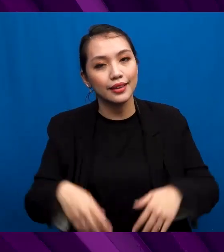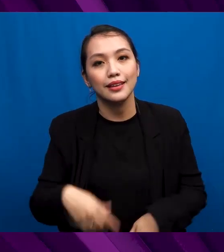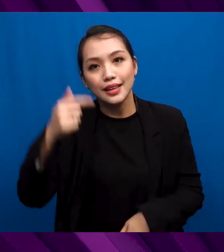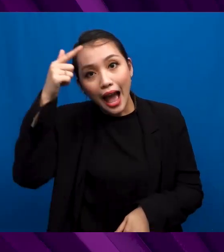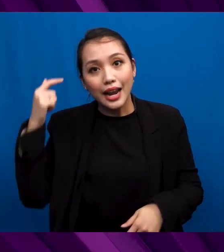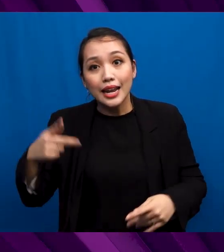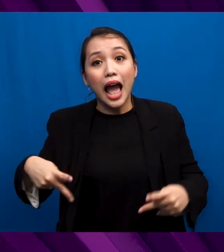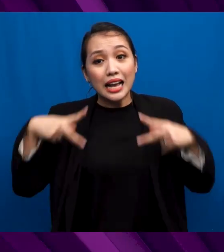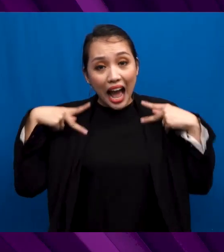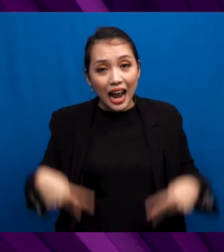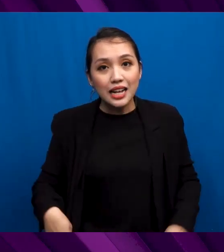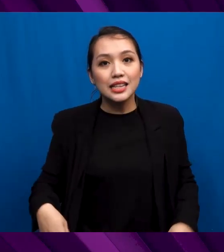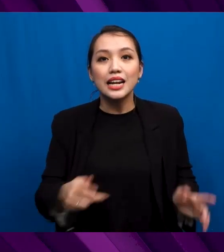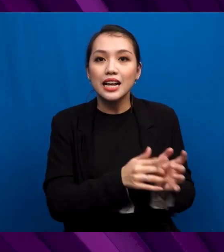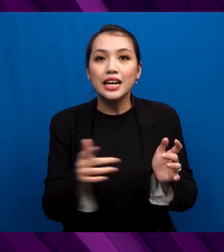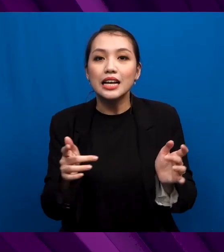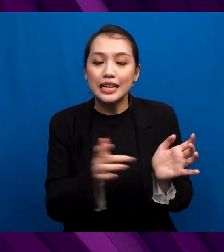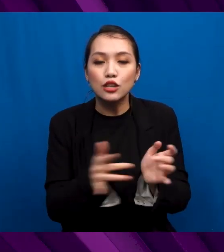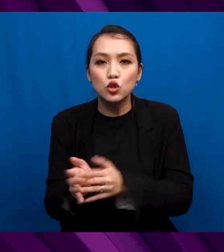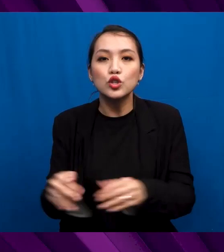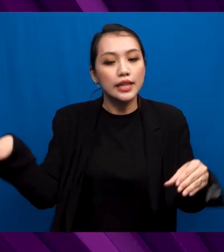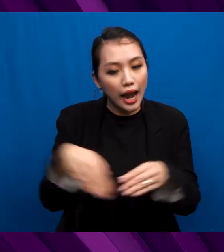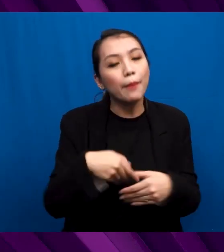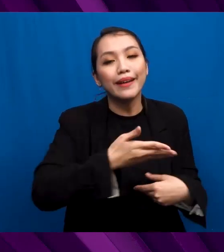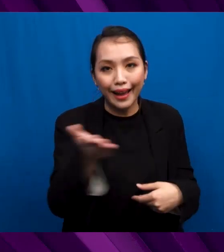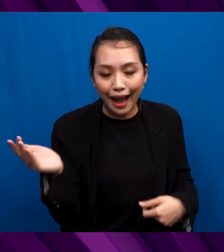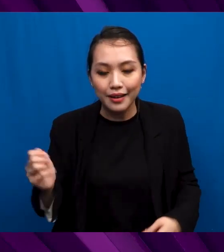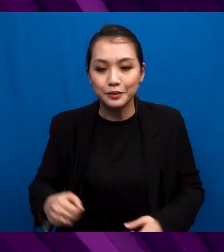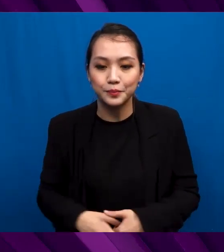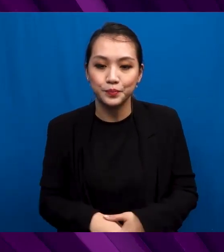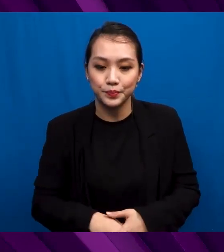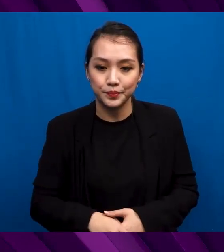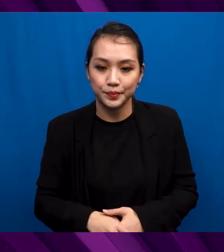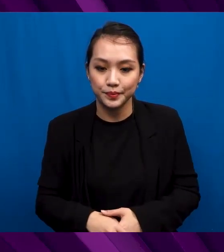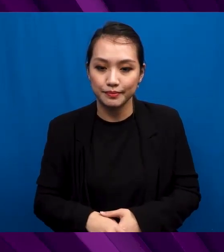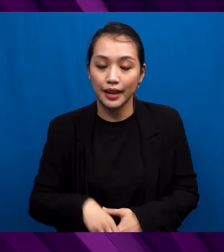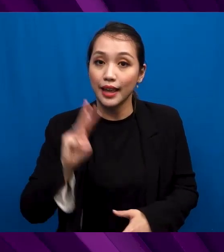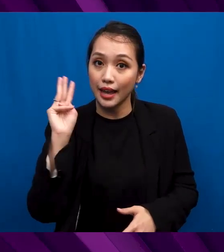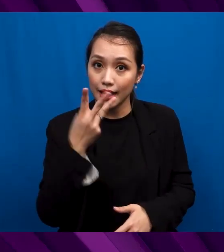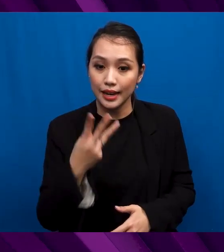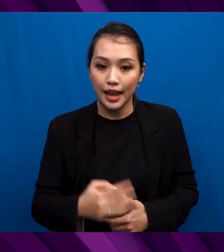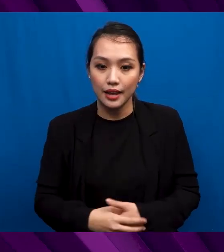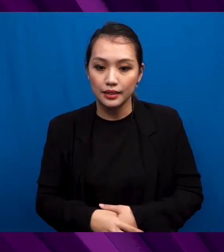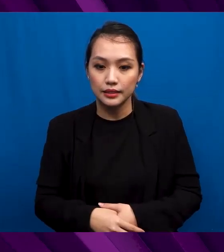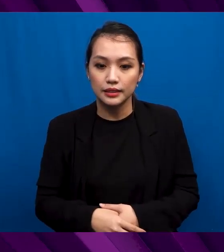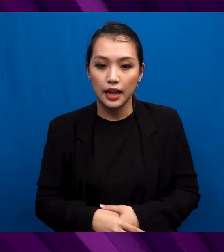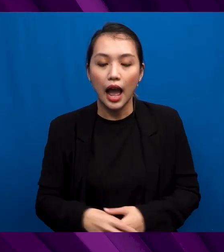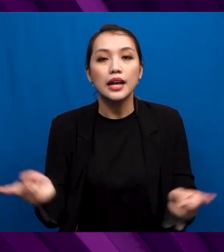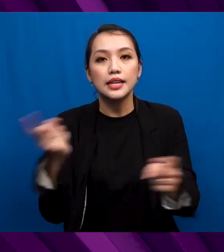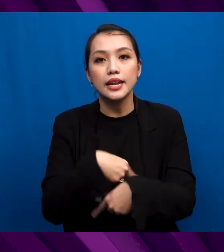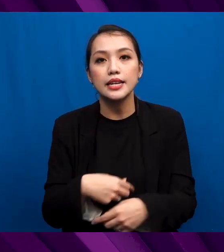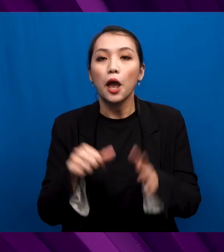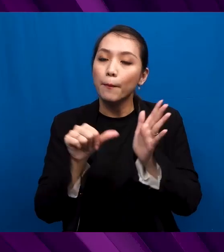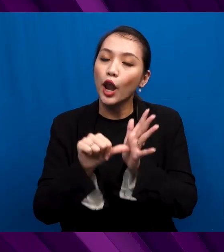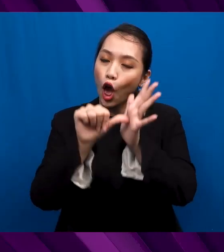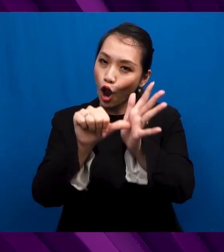karakter Kristus. Ya, yang ketiga, jadilah engkau penolong yang melawan musuhnya. Suku Yehuda juga suku yang berperang. Saya jadi